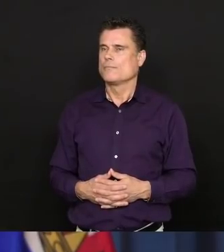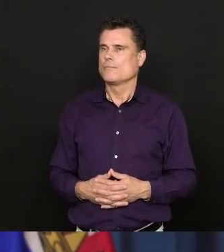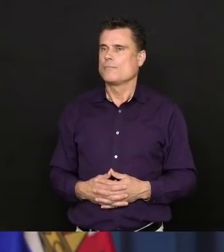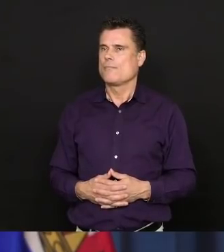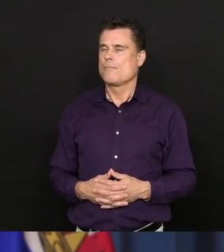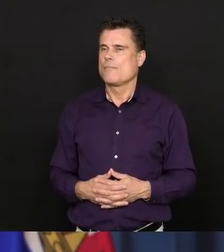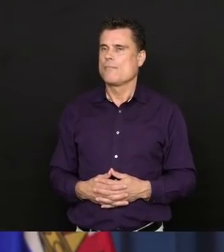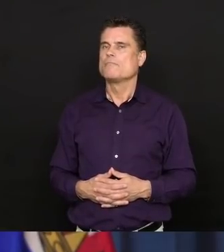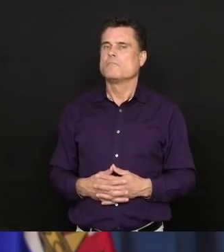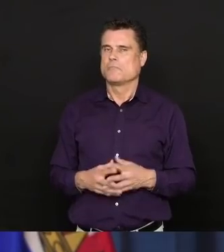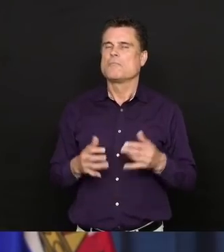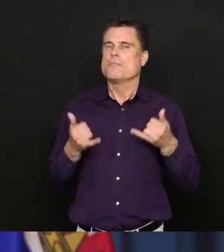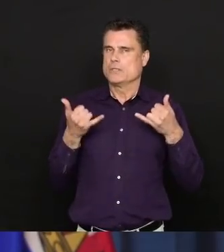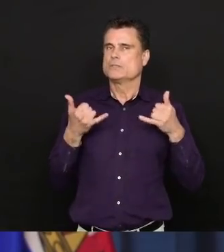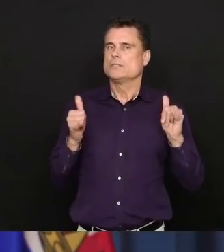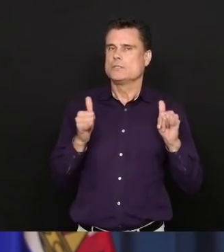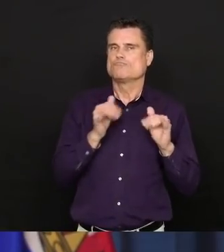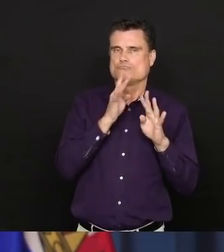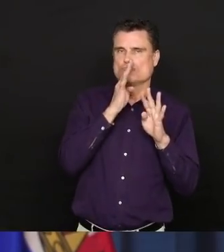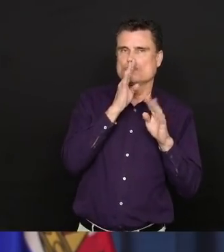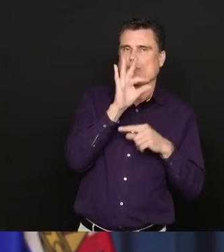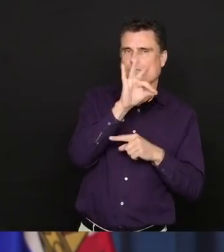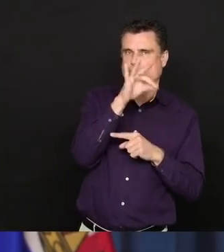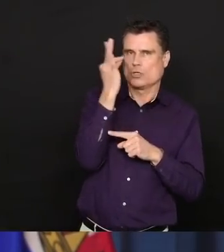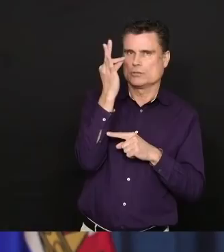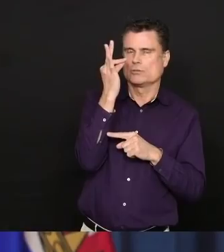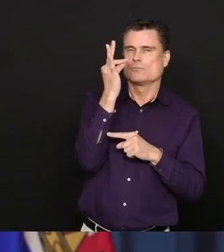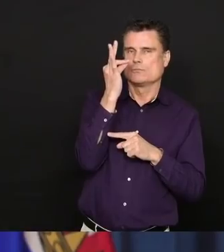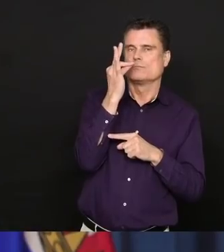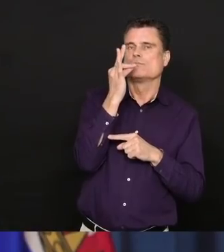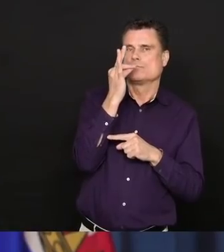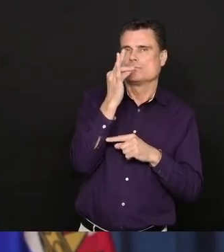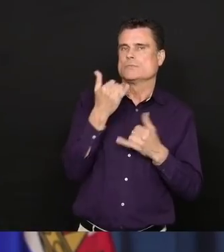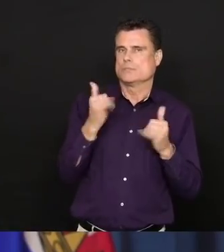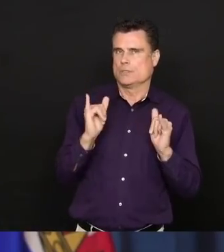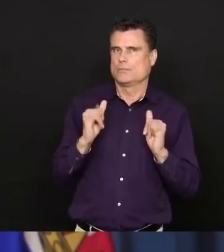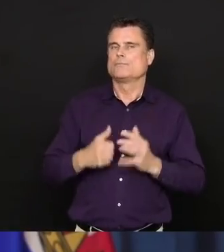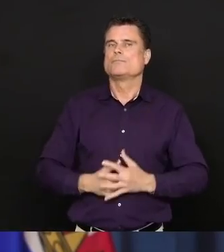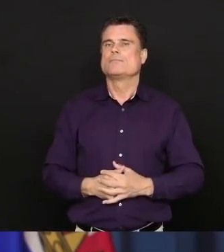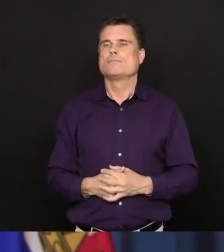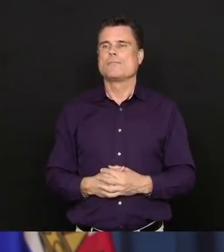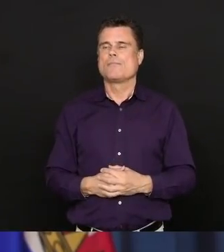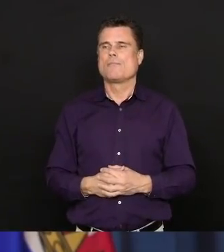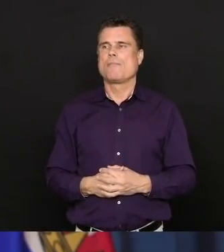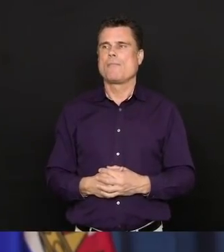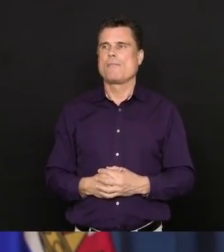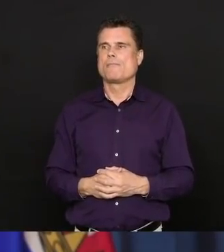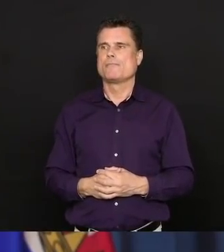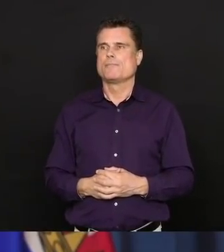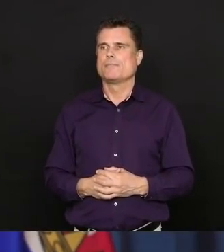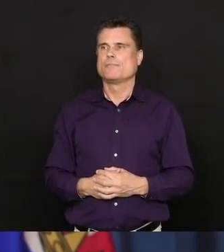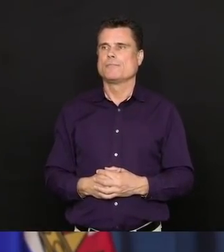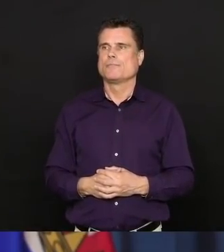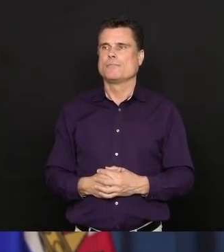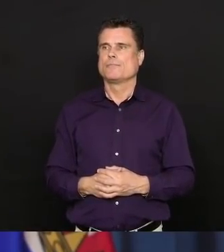COVID-19, 146 personnes sont actuellement hospitalisées, dont 64 en soins